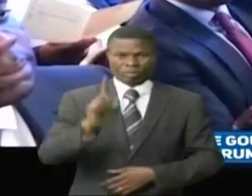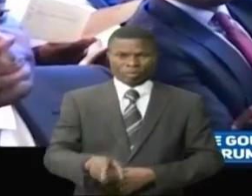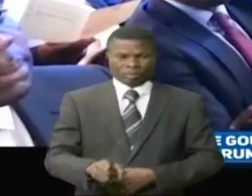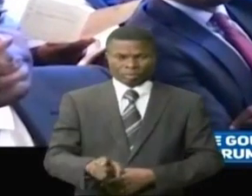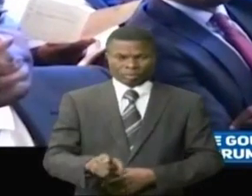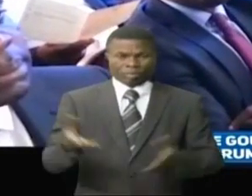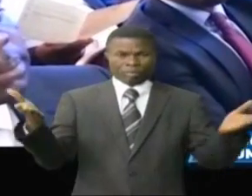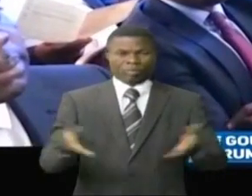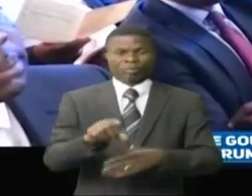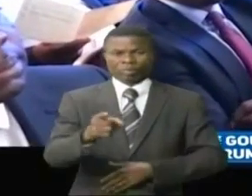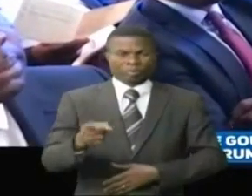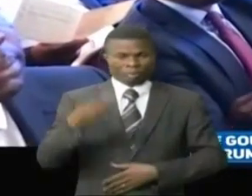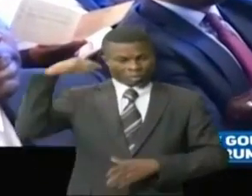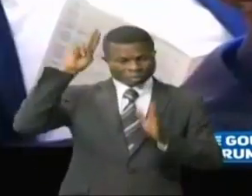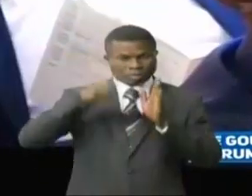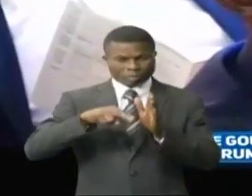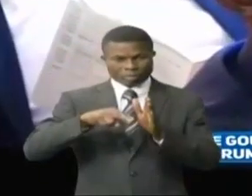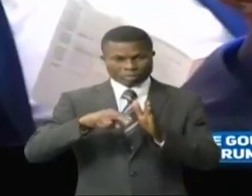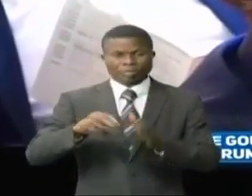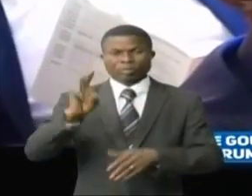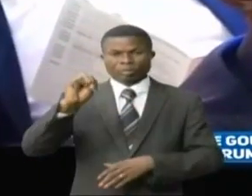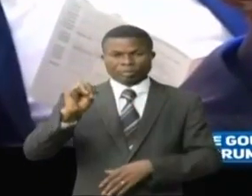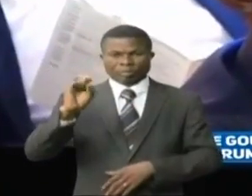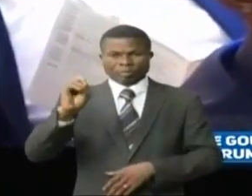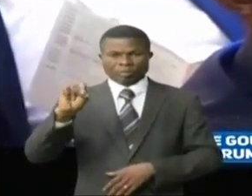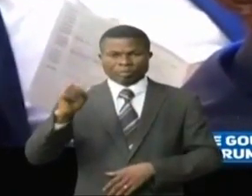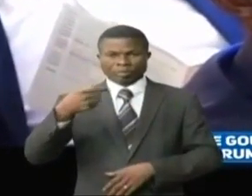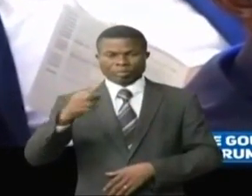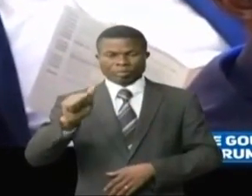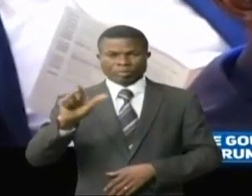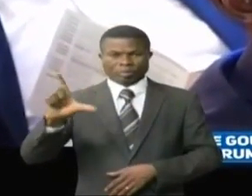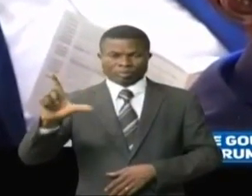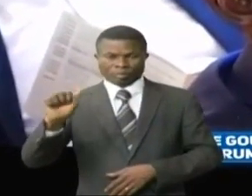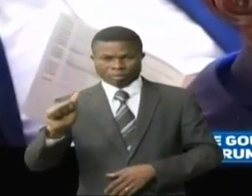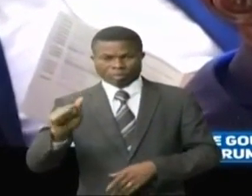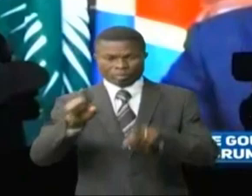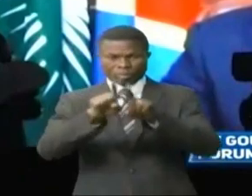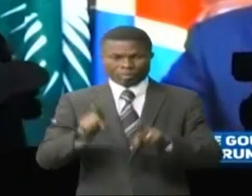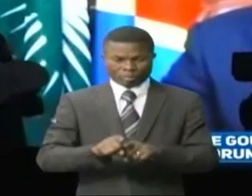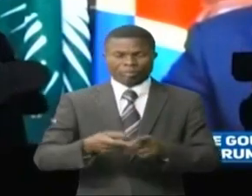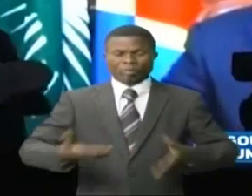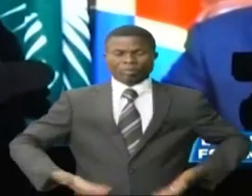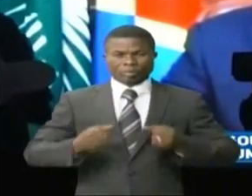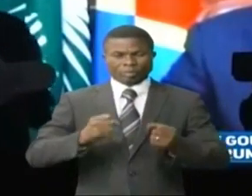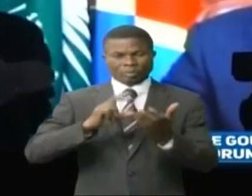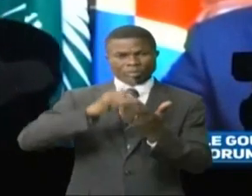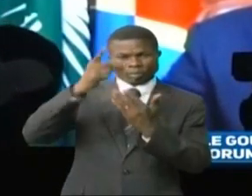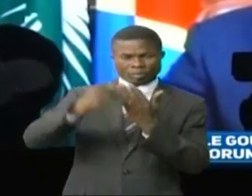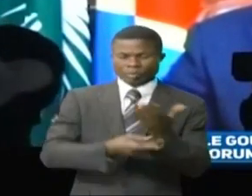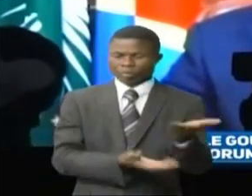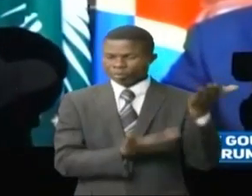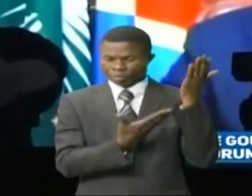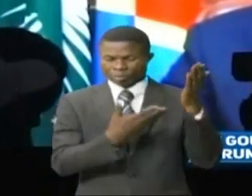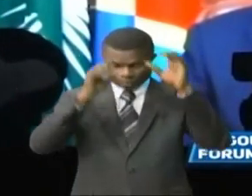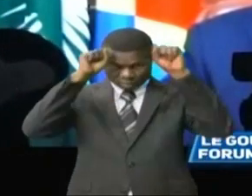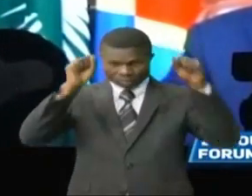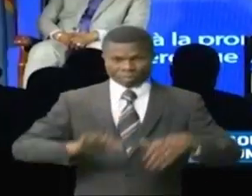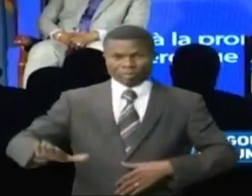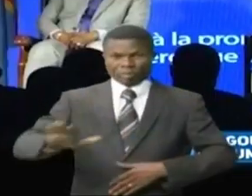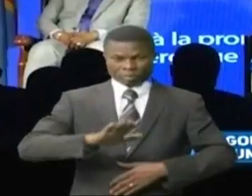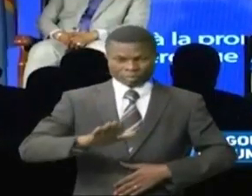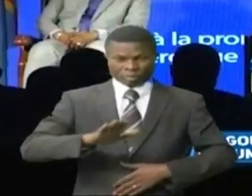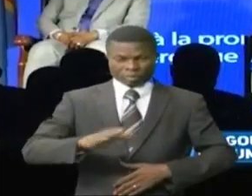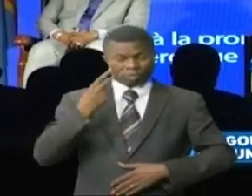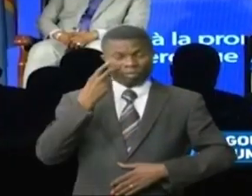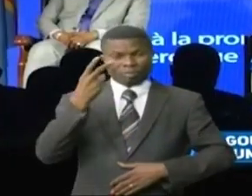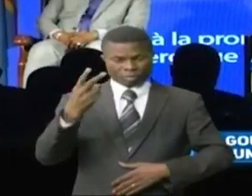à ses assises, le gouverneur de la Mongala, César Limbaya Mbangisa, tout en saluant ce programme salvateur du chef de l'État,